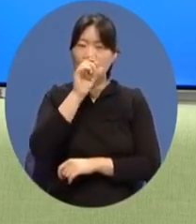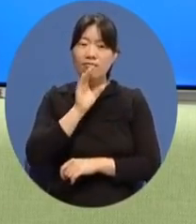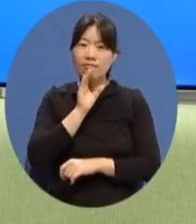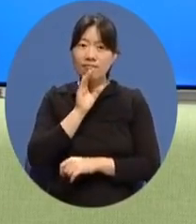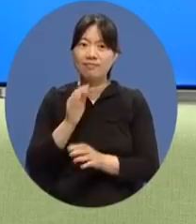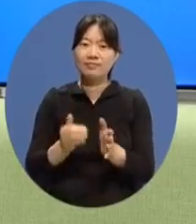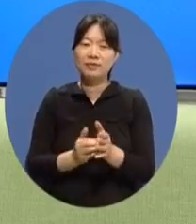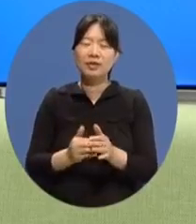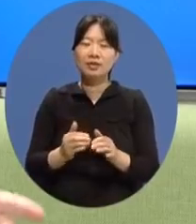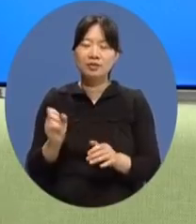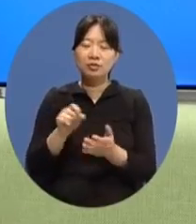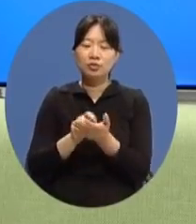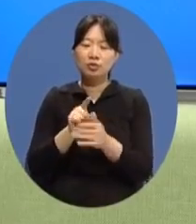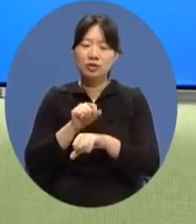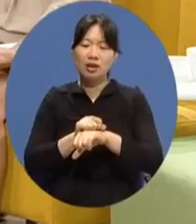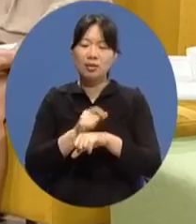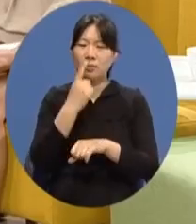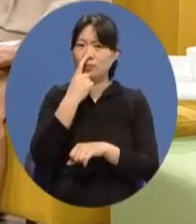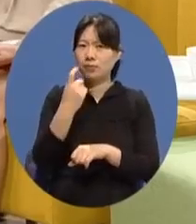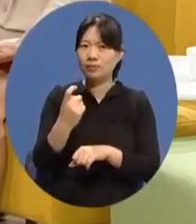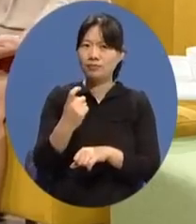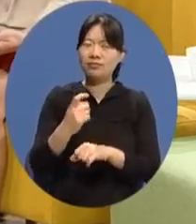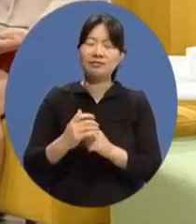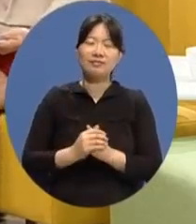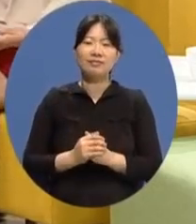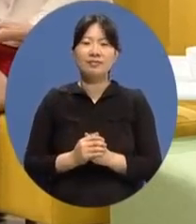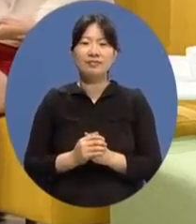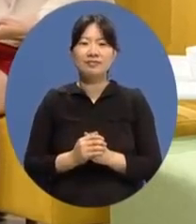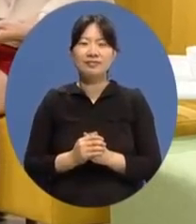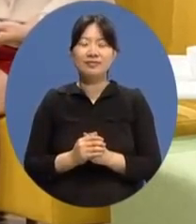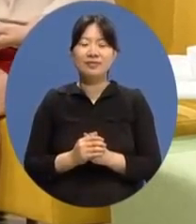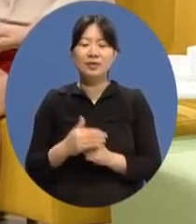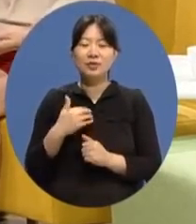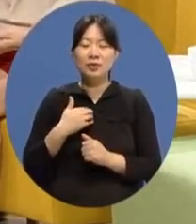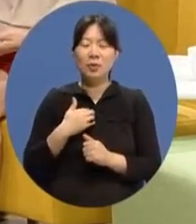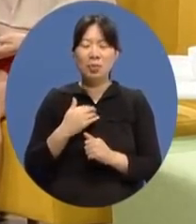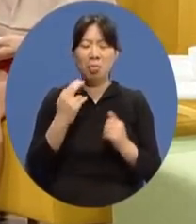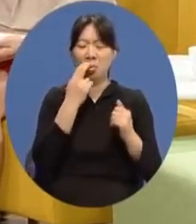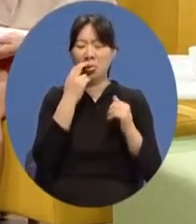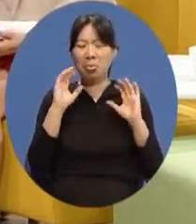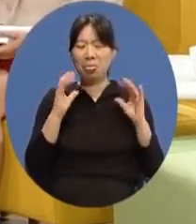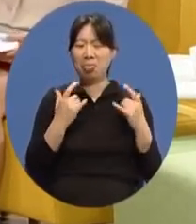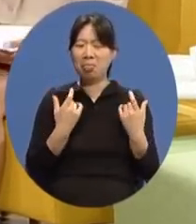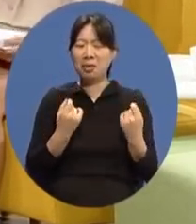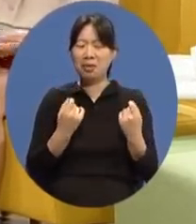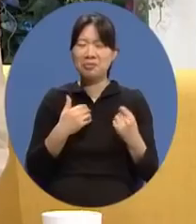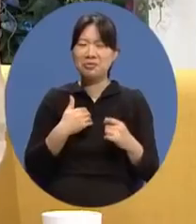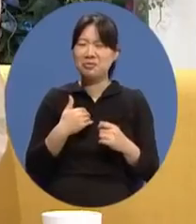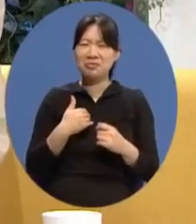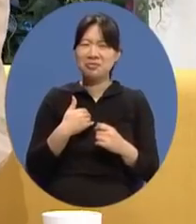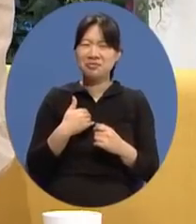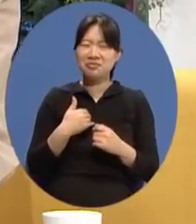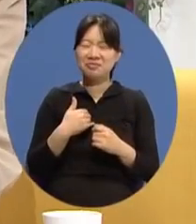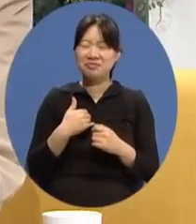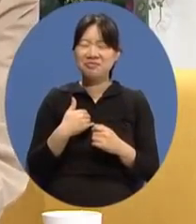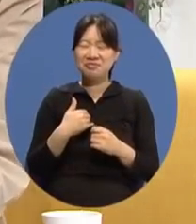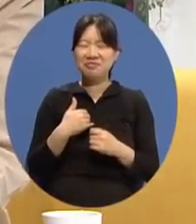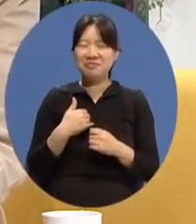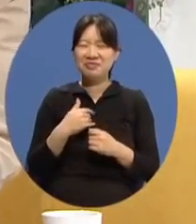남자아이들이. 그리고 축구 잘하면 멋있잖아요. 맞아요. 네. 네. 전 아직도 애인가 봐요. 공하고 차 아직도